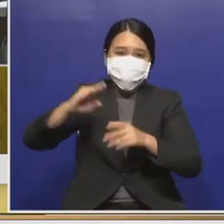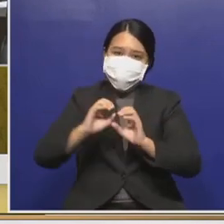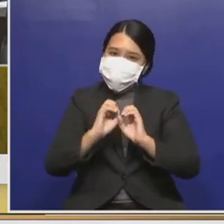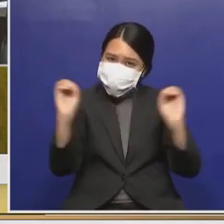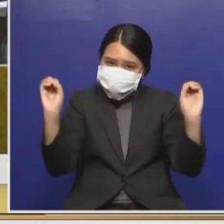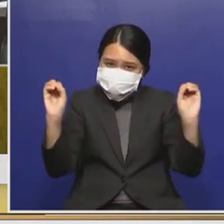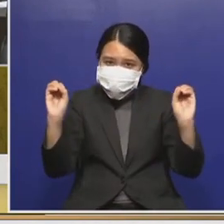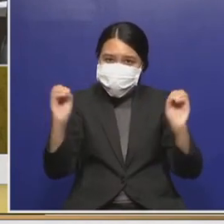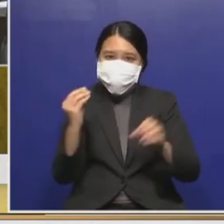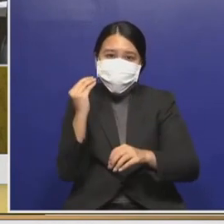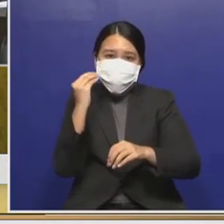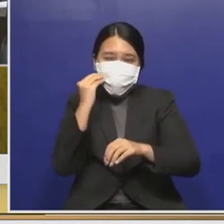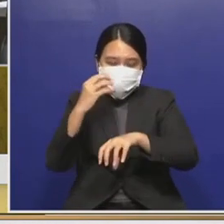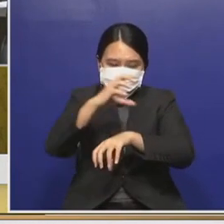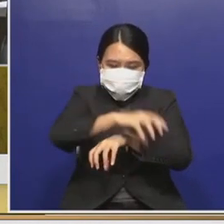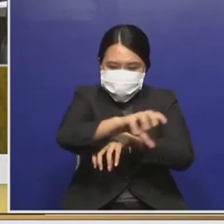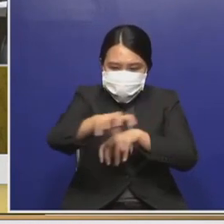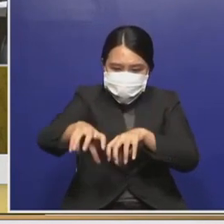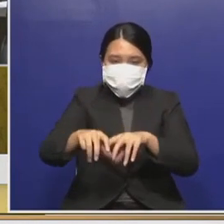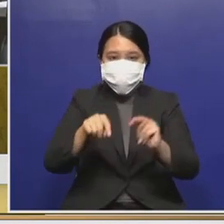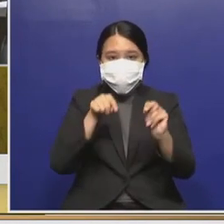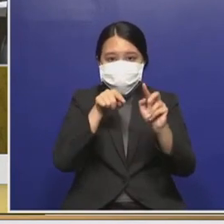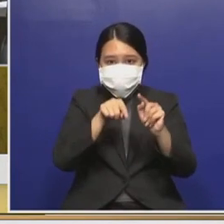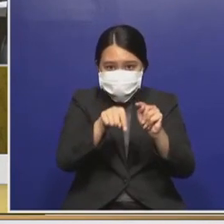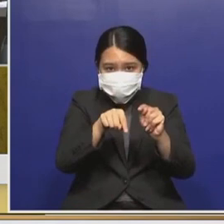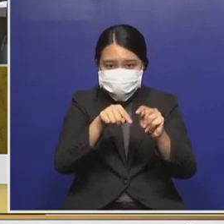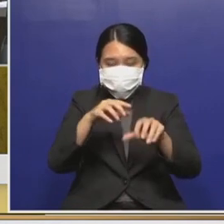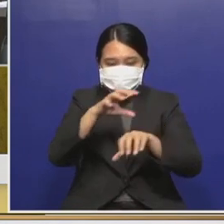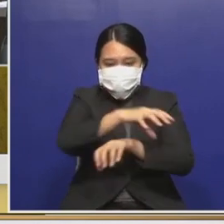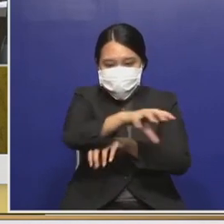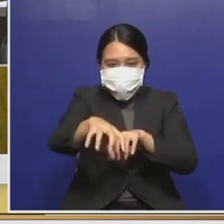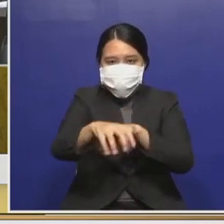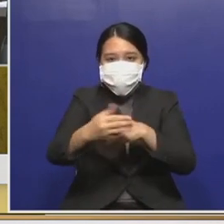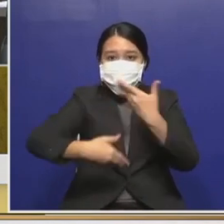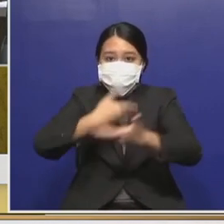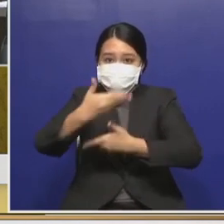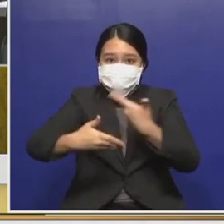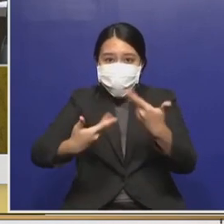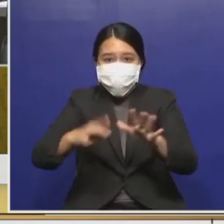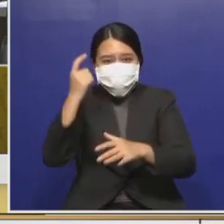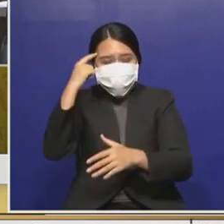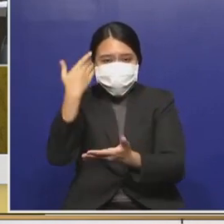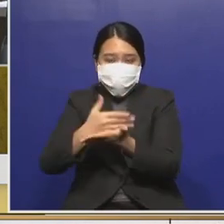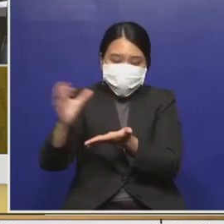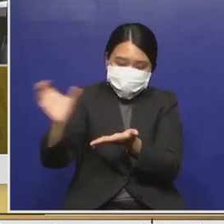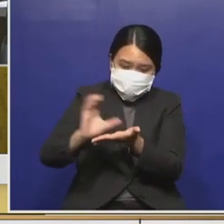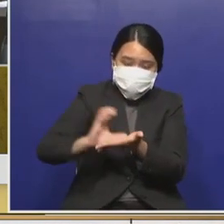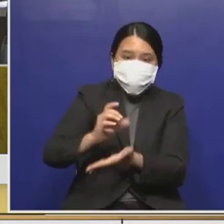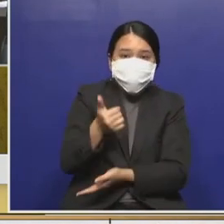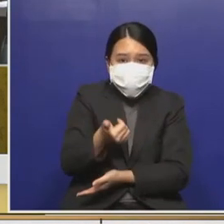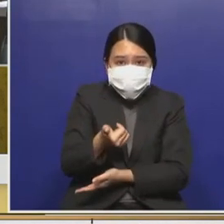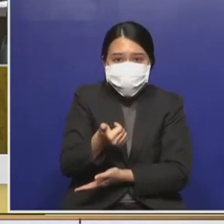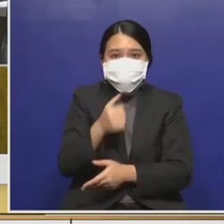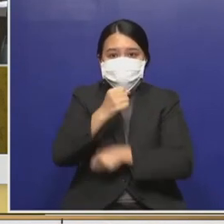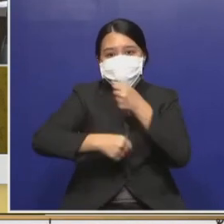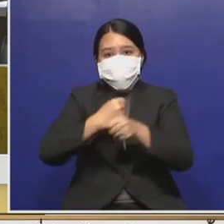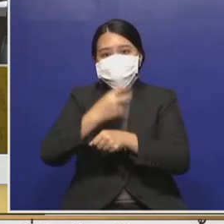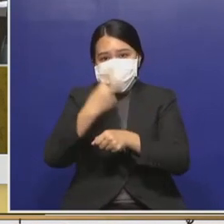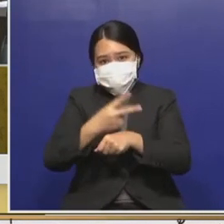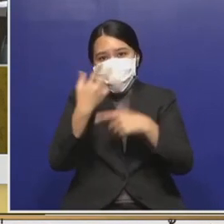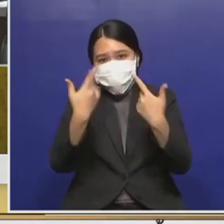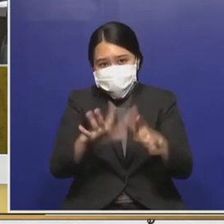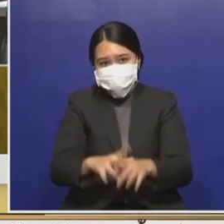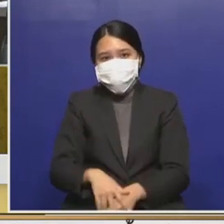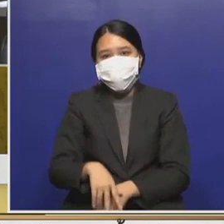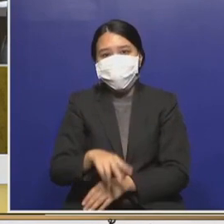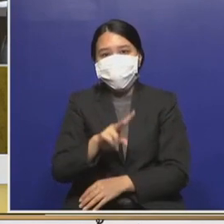ขายใหมู่บ้าน ขายใตำบน เขาจะเข้าถึแงทุนอัี้ได้ไหม2 ปีนี้ 5,000 ล้าน 2,500